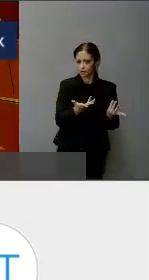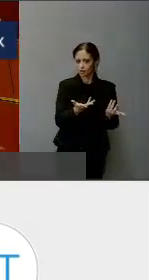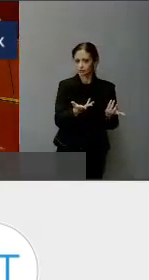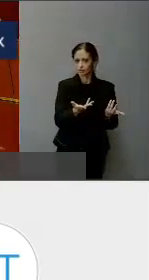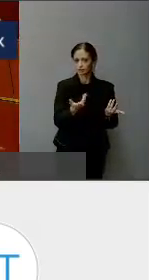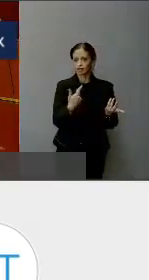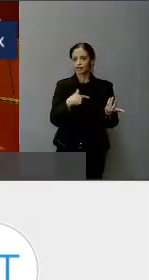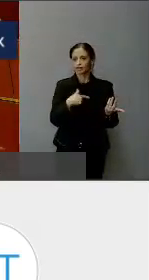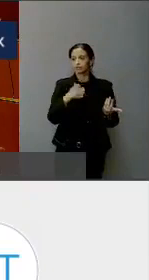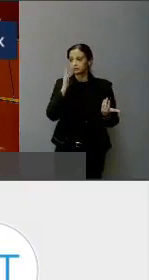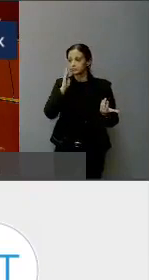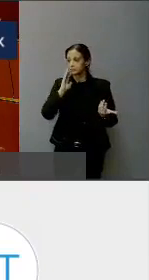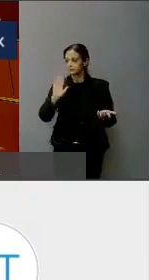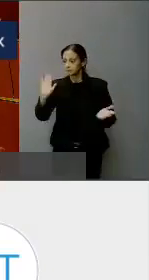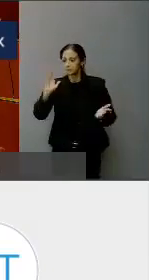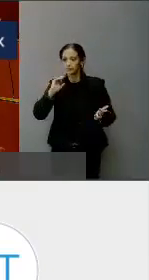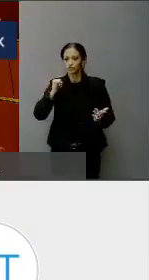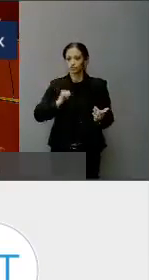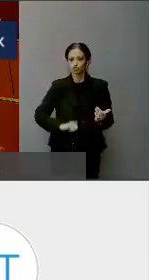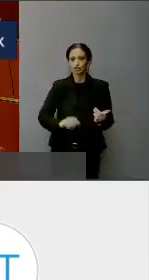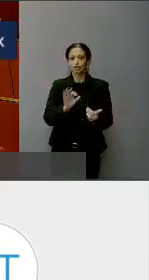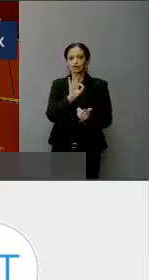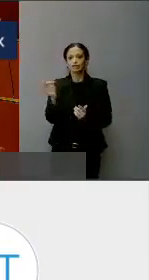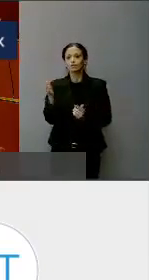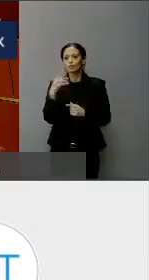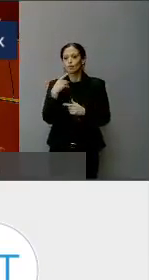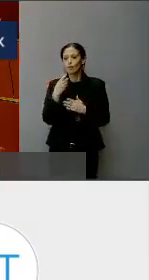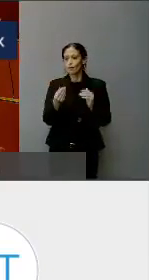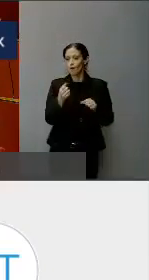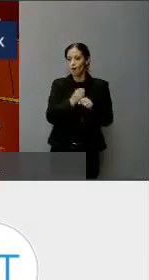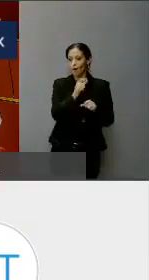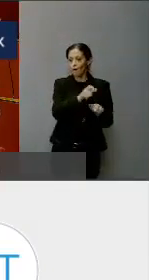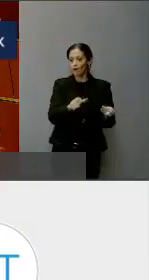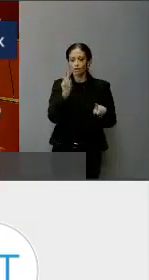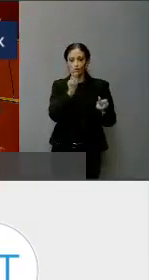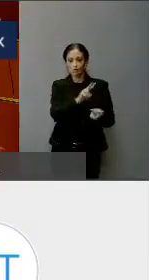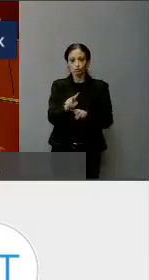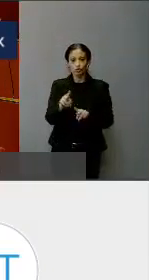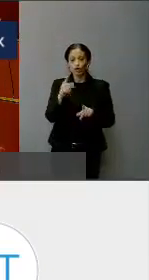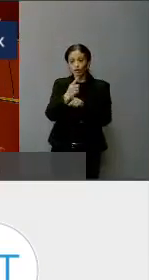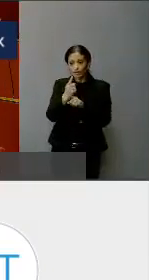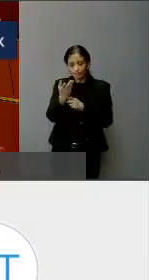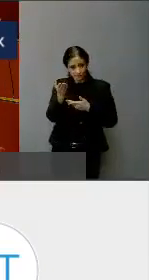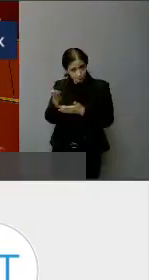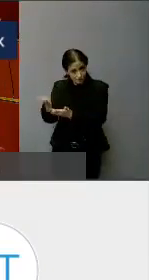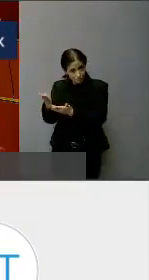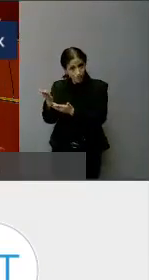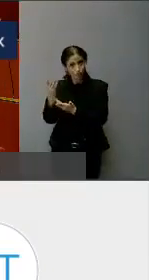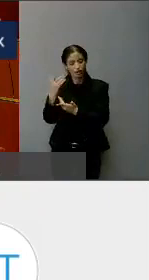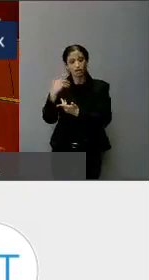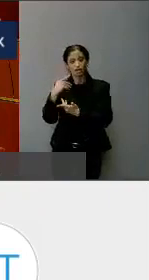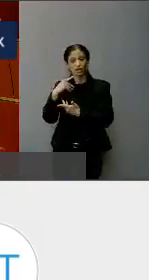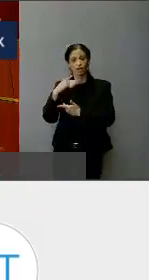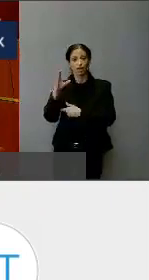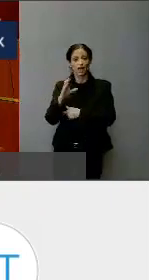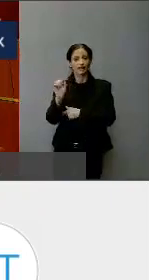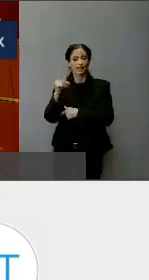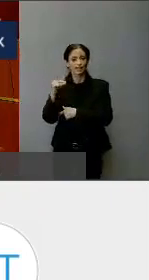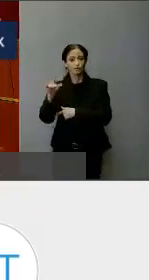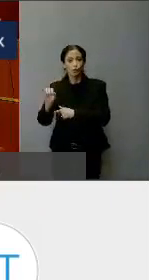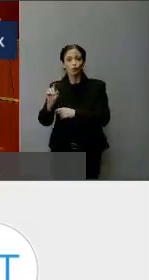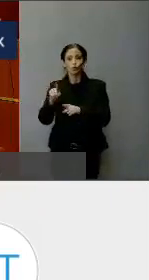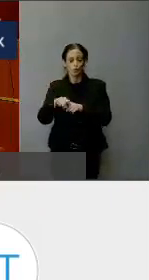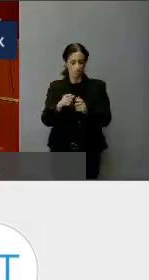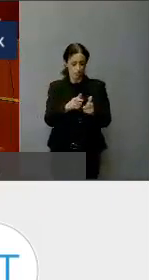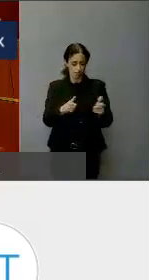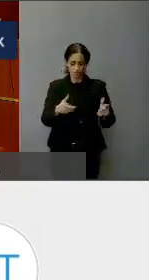può darsi anche da qualcun'altra diciamo da degli organi di controllo ma davvero per fare un favore catena d'oro noi dobbiamo violentare il nostro piano urbanistico dicendo che in